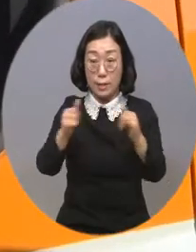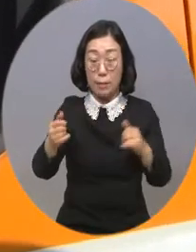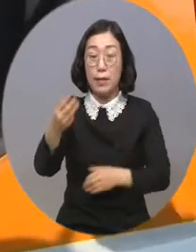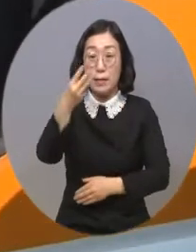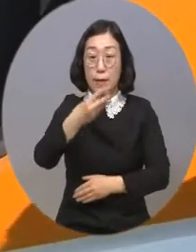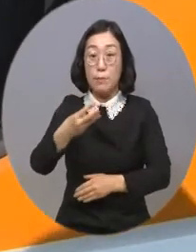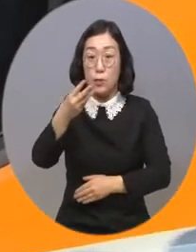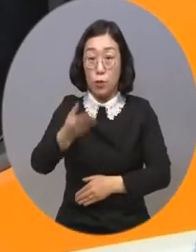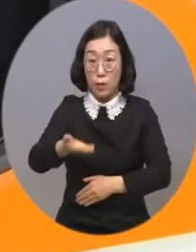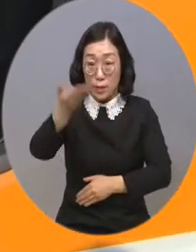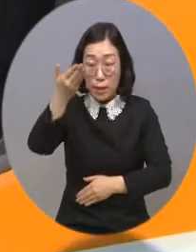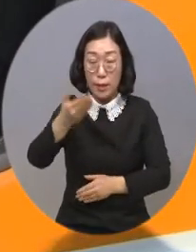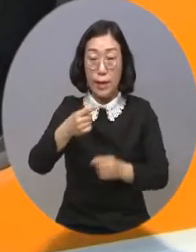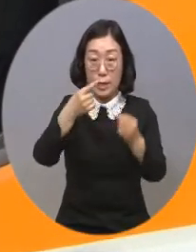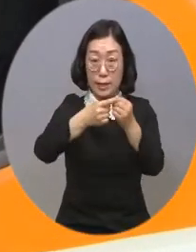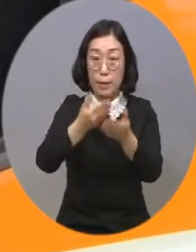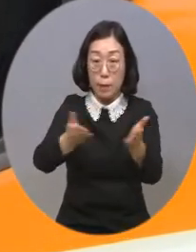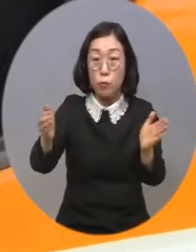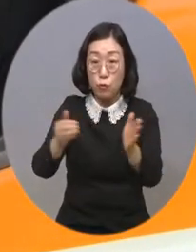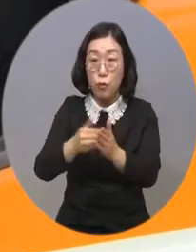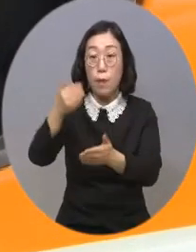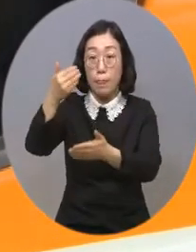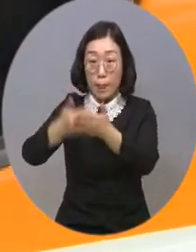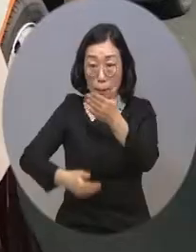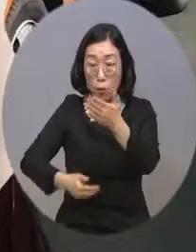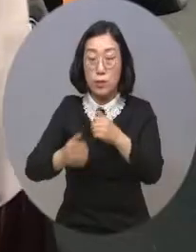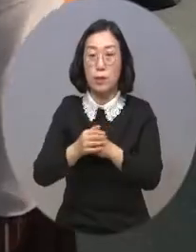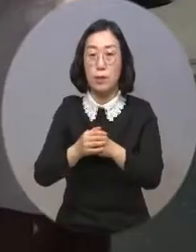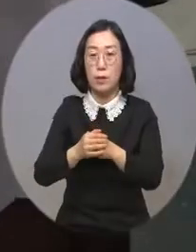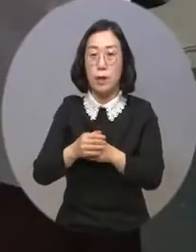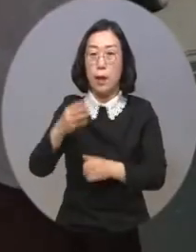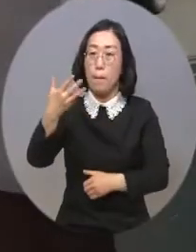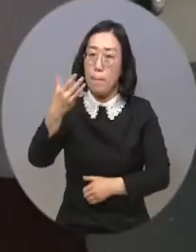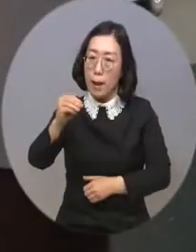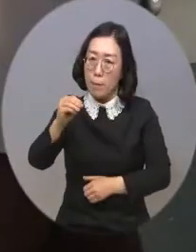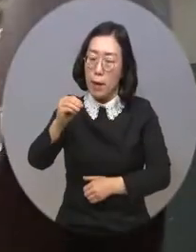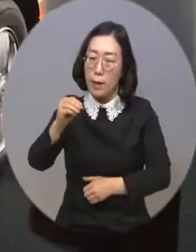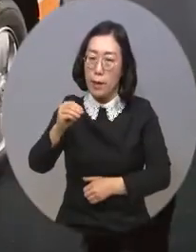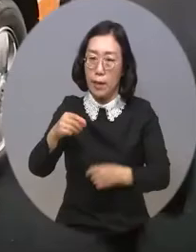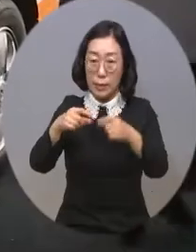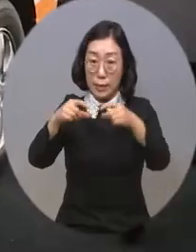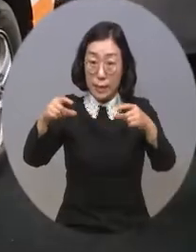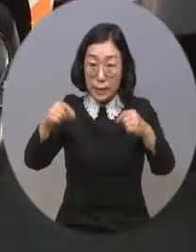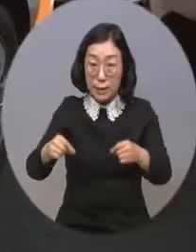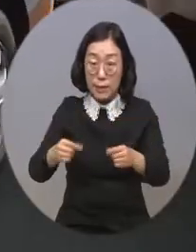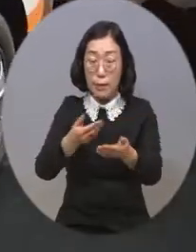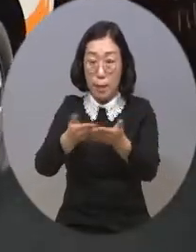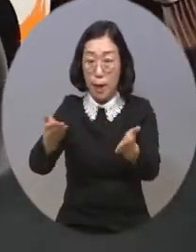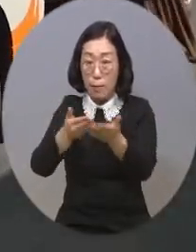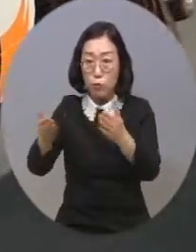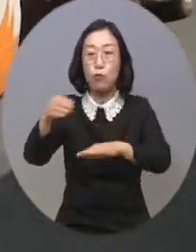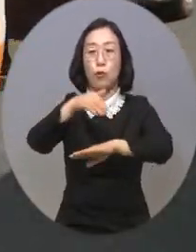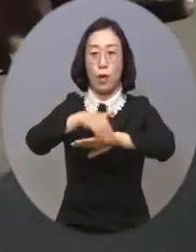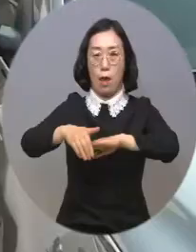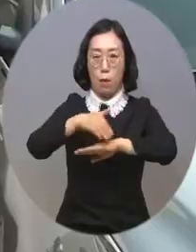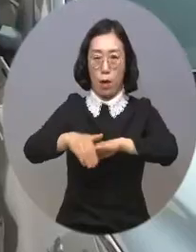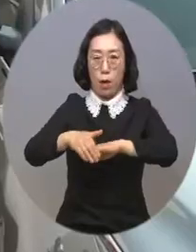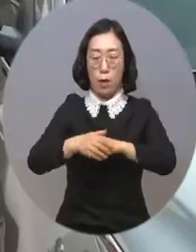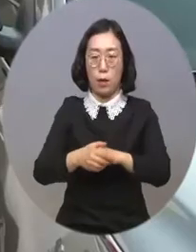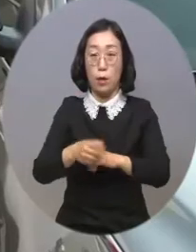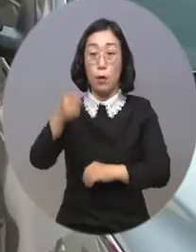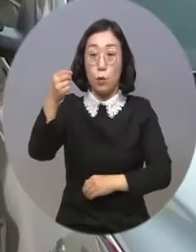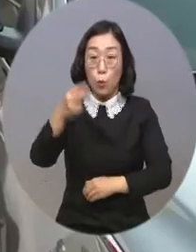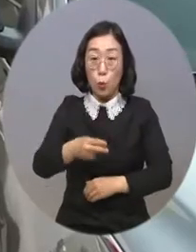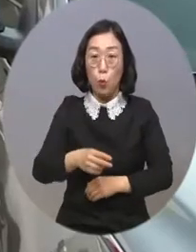1차 배부가 완료되었고 나머지 대상자들에게 8만여 개의 진단키트를 배부할 계획입니다.